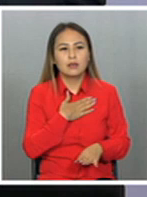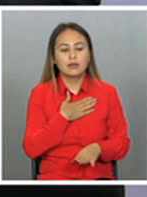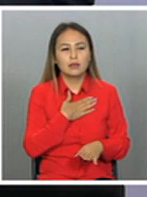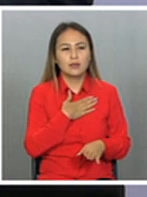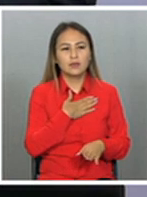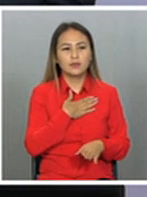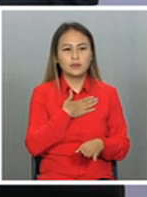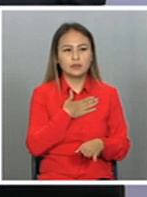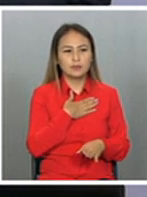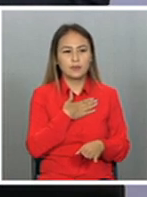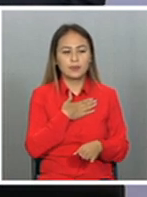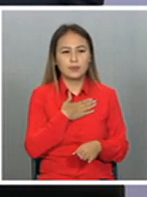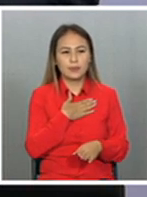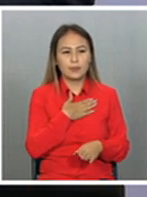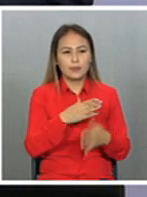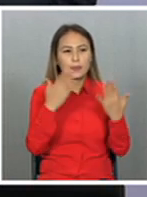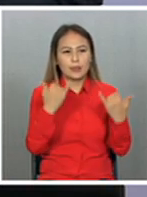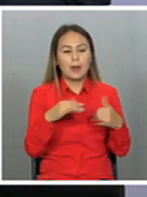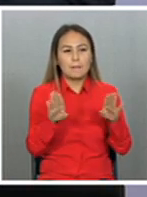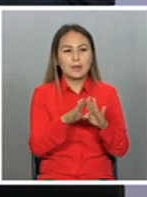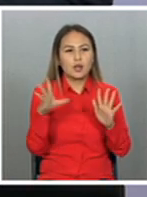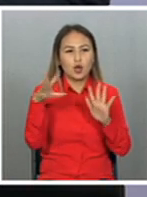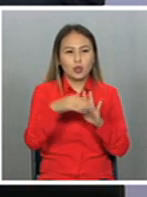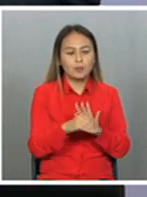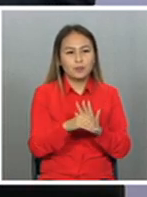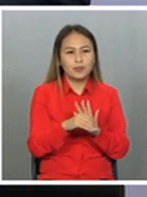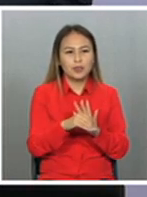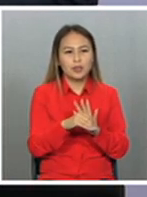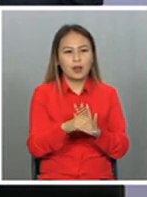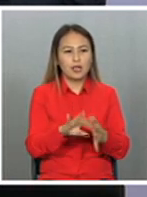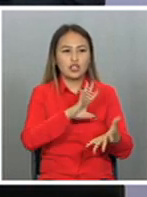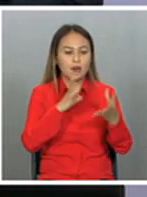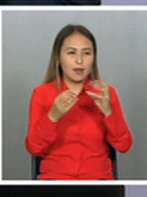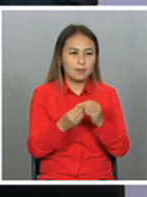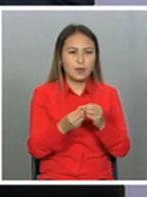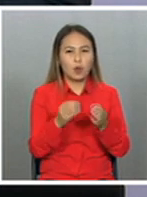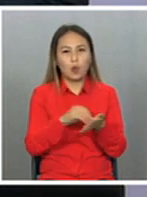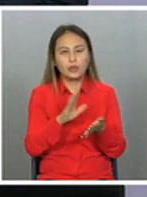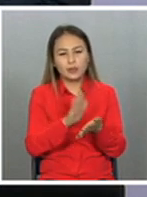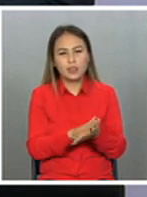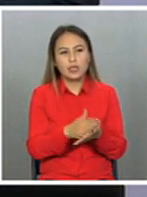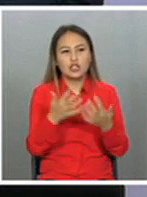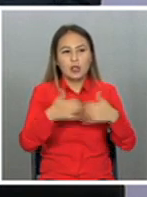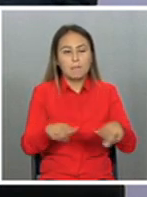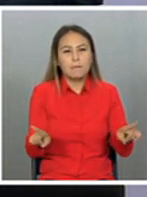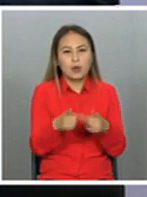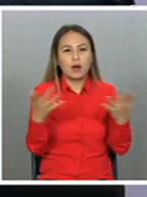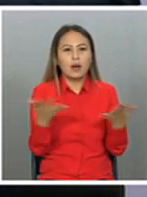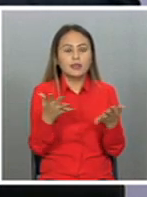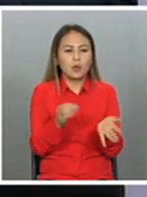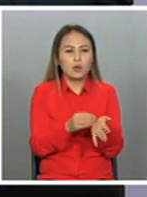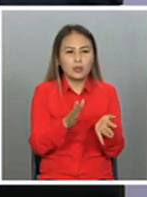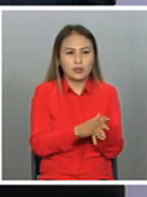Республикасы Біріккен Ұлттар ұйымының жаңағы жасап шығарған қорытынды нәтижелері бойынша даму индексі бойынша қандай деңгейде